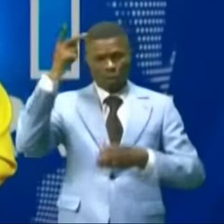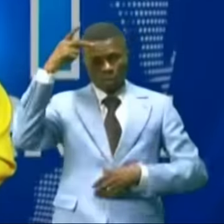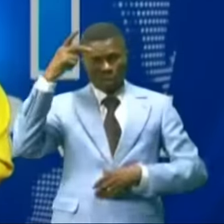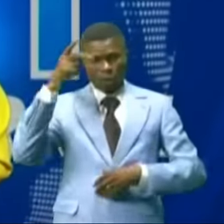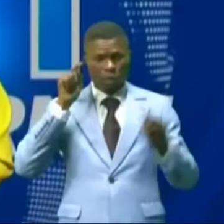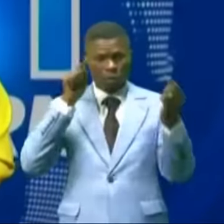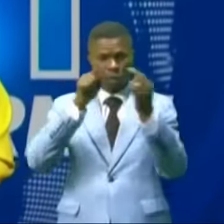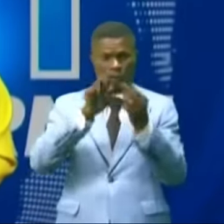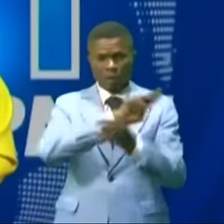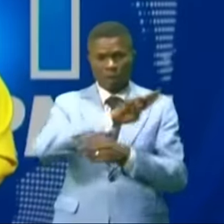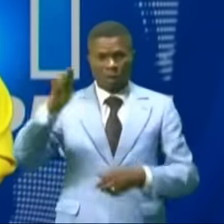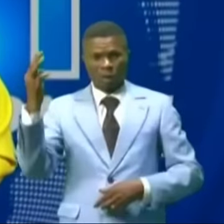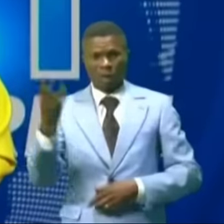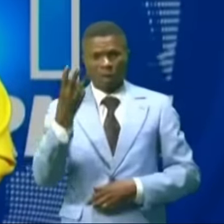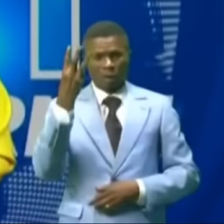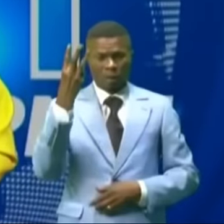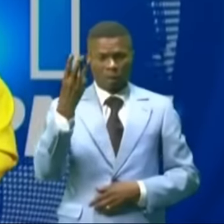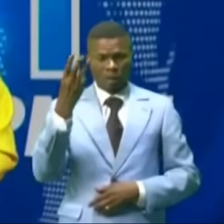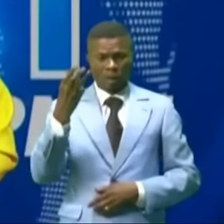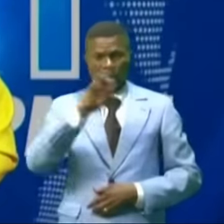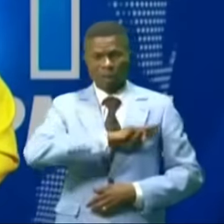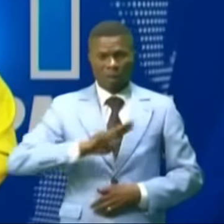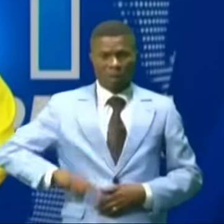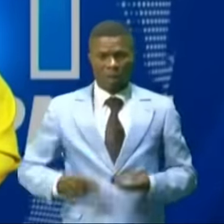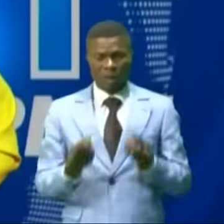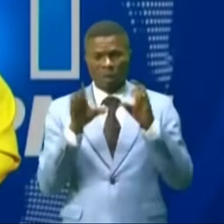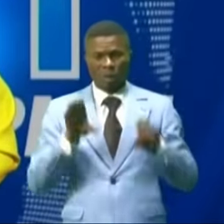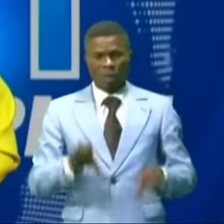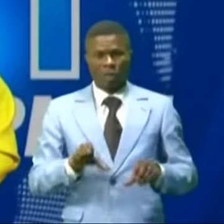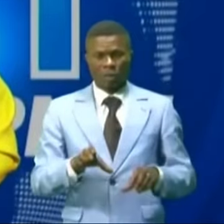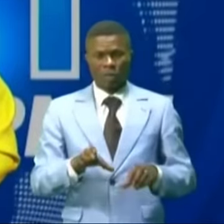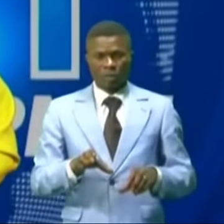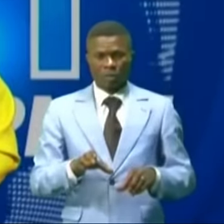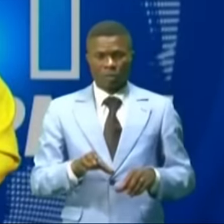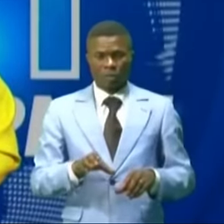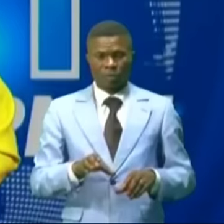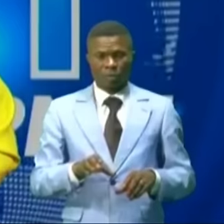l'horizon 2023 en République démocratique du Congo, NOP